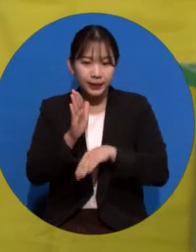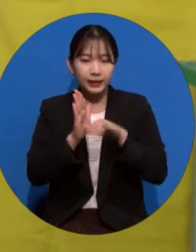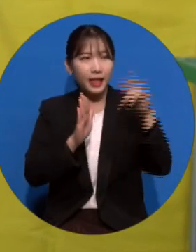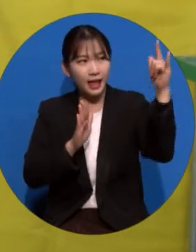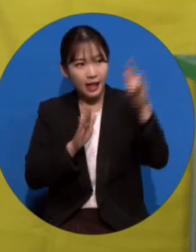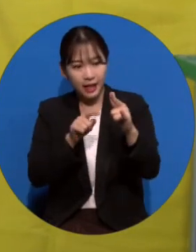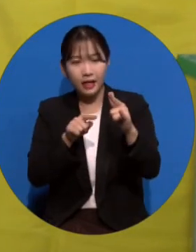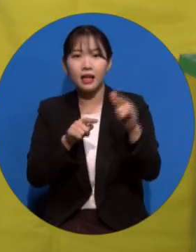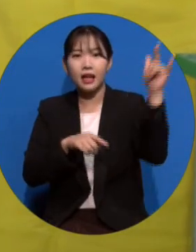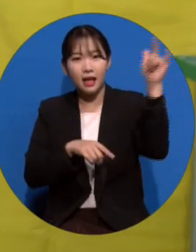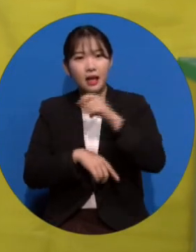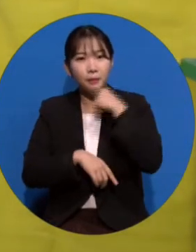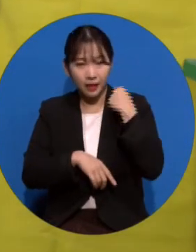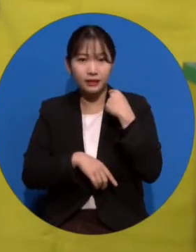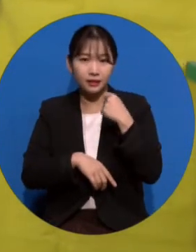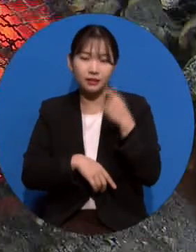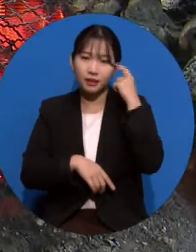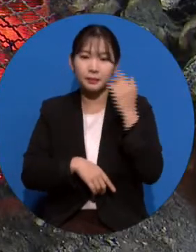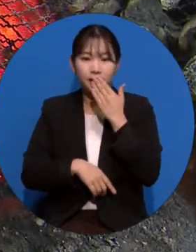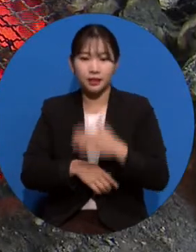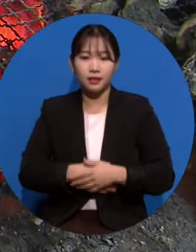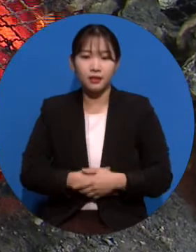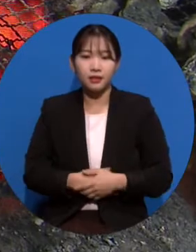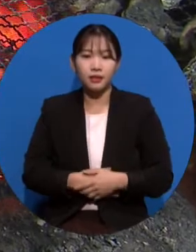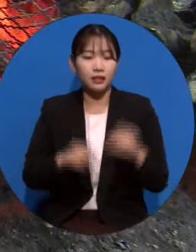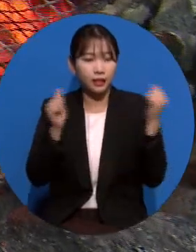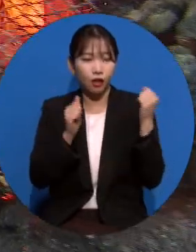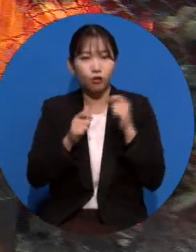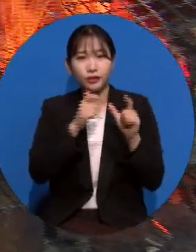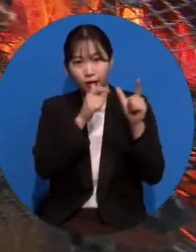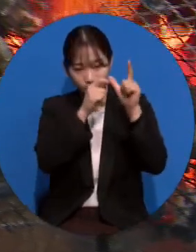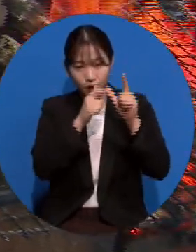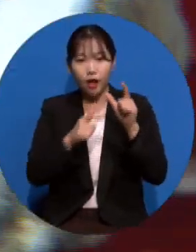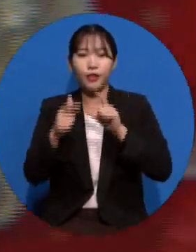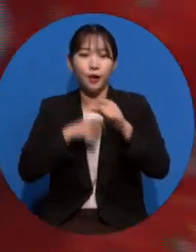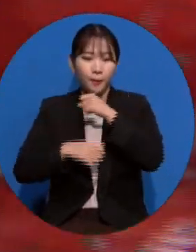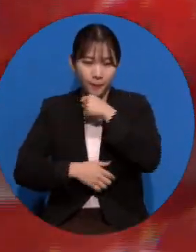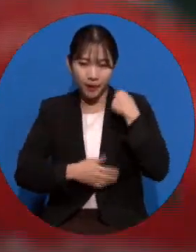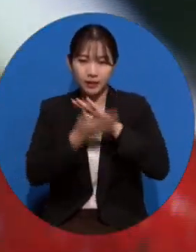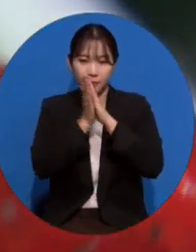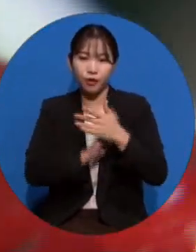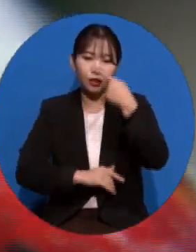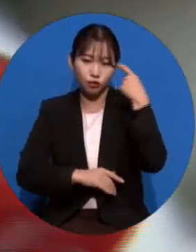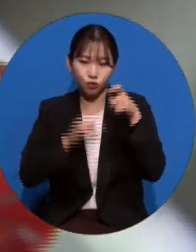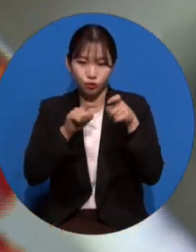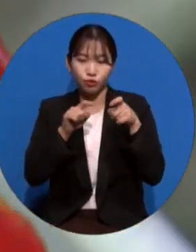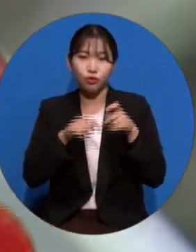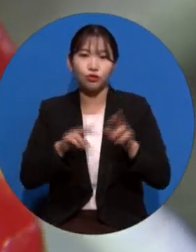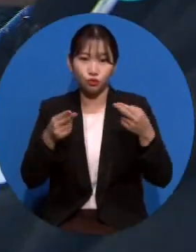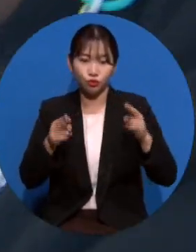보니까 햇빛의 맛이라고 볼 수도 있어요. 겨울이 깊어갈수록 더 여물어 진한 맛을 내는 자연산